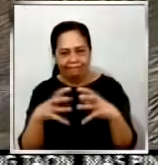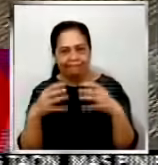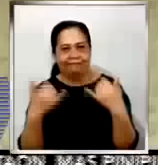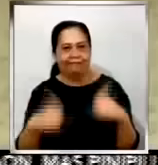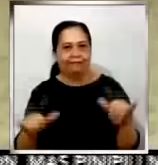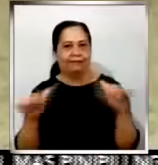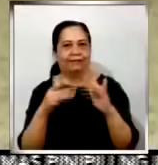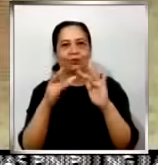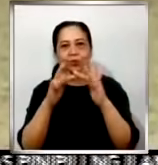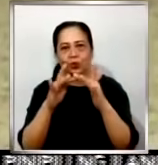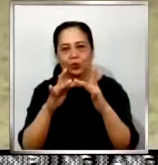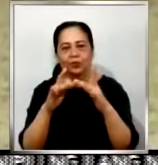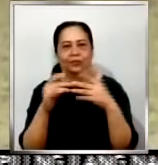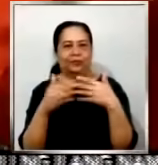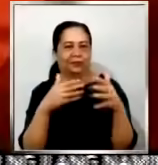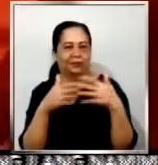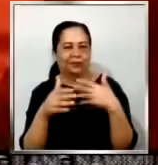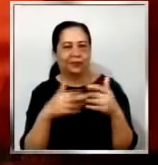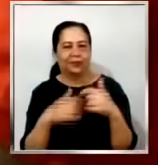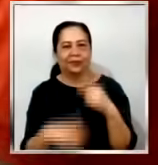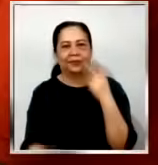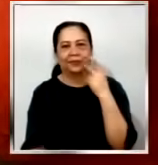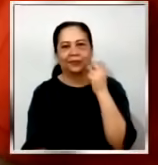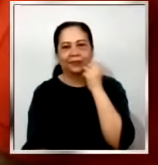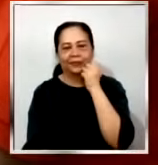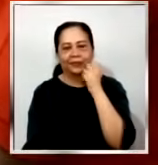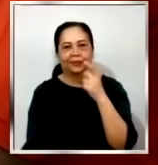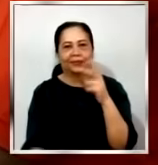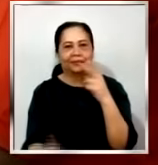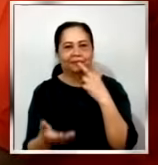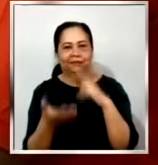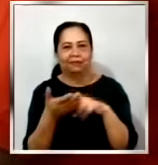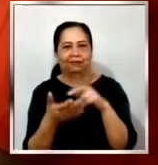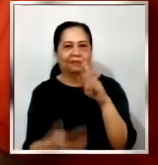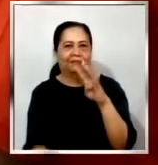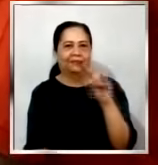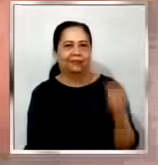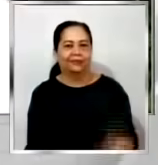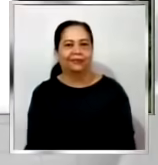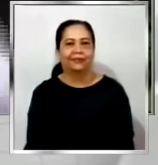yan. Katrina Son, nakatutok, 24 oras.